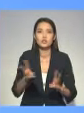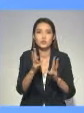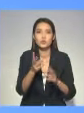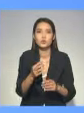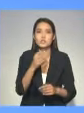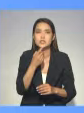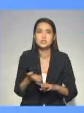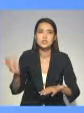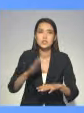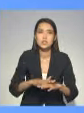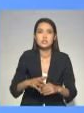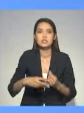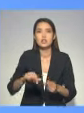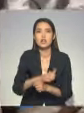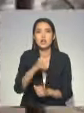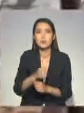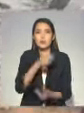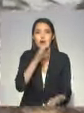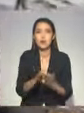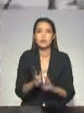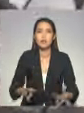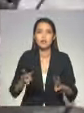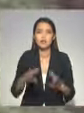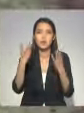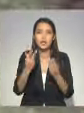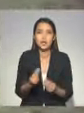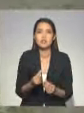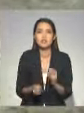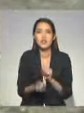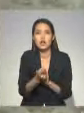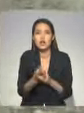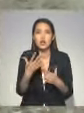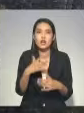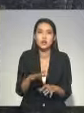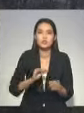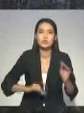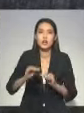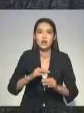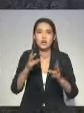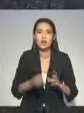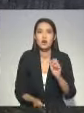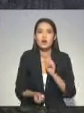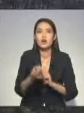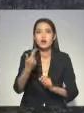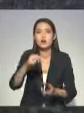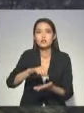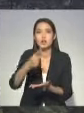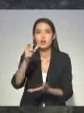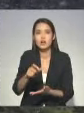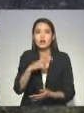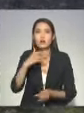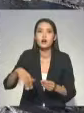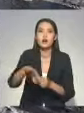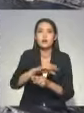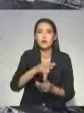қиын. Жергілікті басшылық пен жауапты министрліктің дер кезінде әрекет етпеу салдарынан жағдай ушықты дейді. Бұған қатысты бір адам емес,